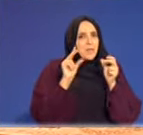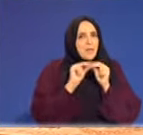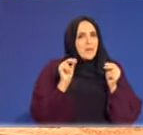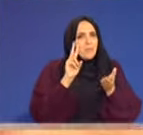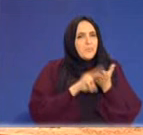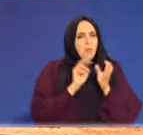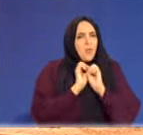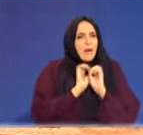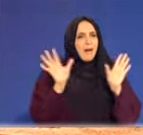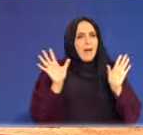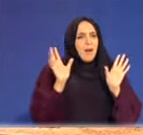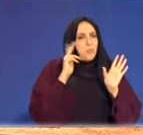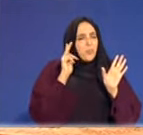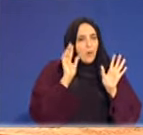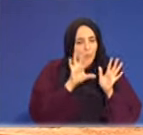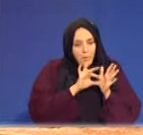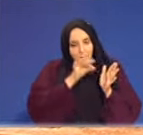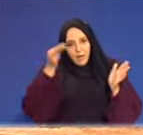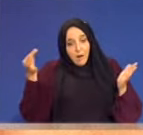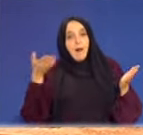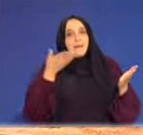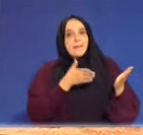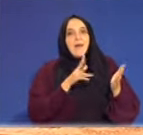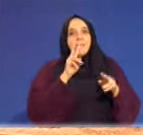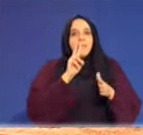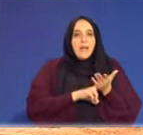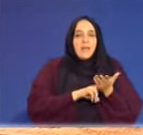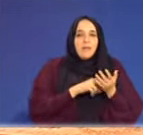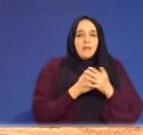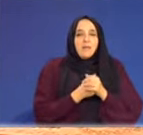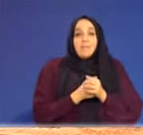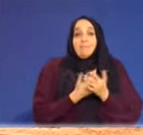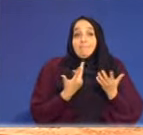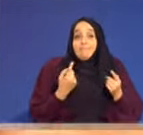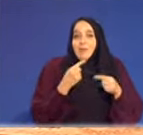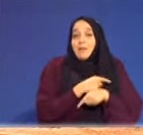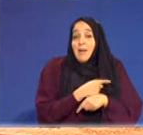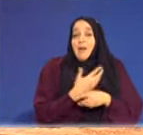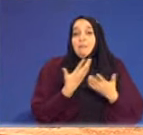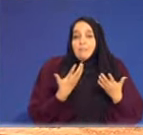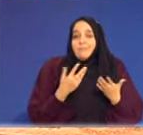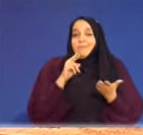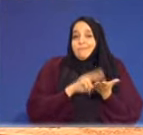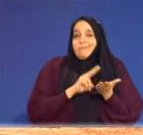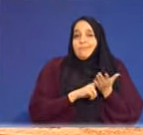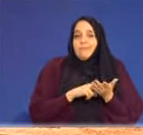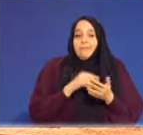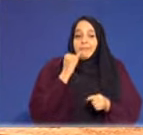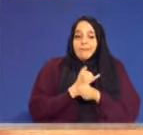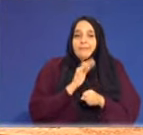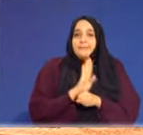إحقاق الحق وفي إبطال الباطل. نعم. والعكس هو الصحيح، يعني شهود